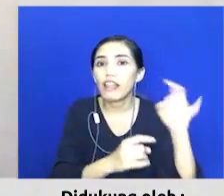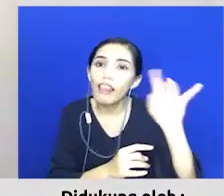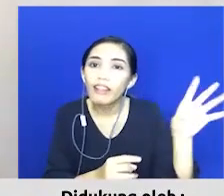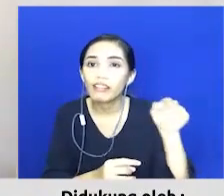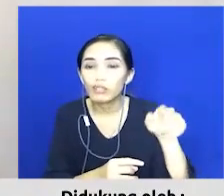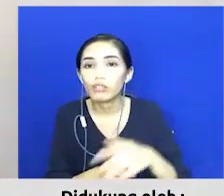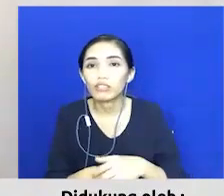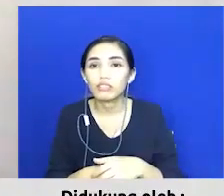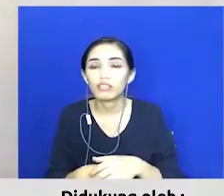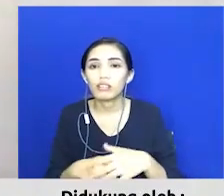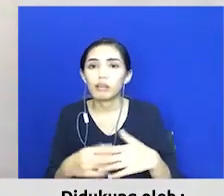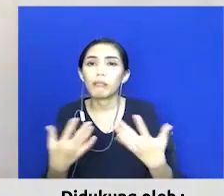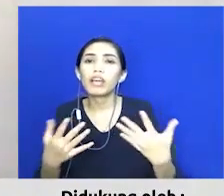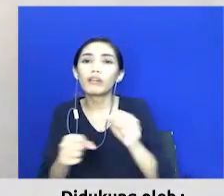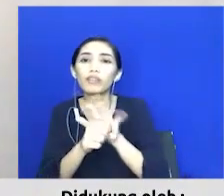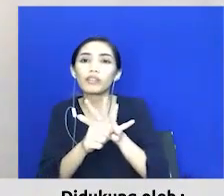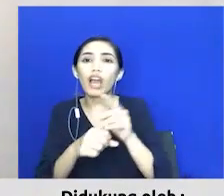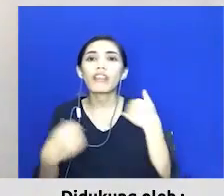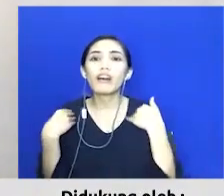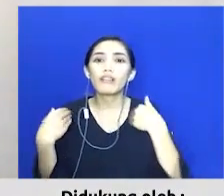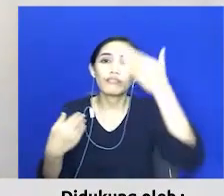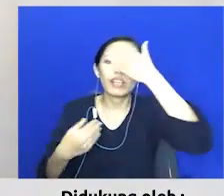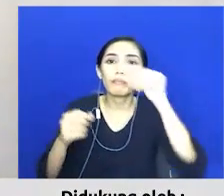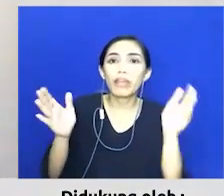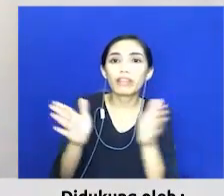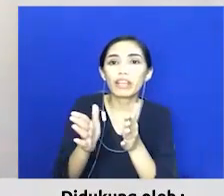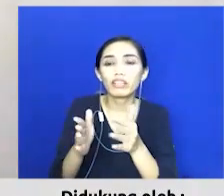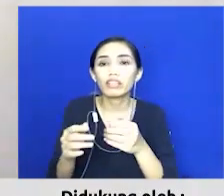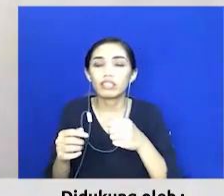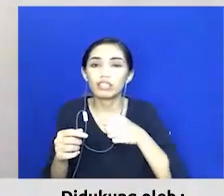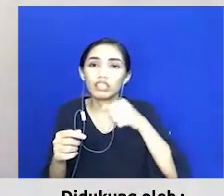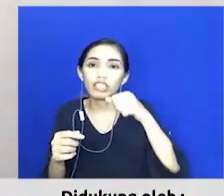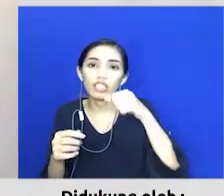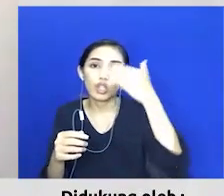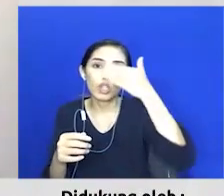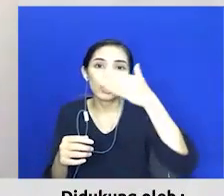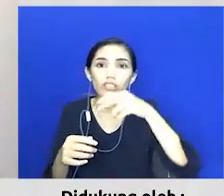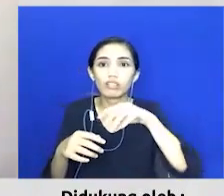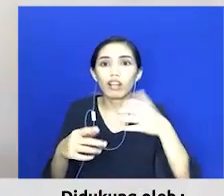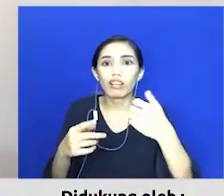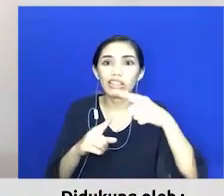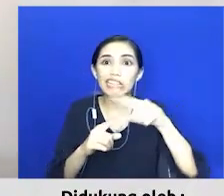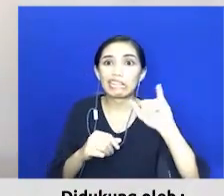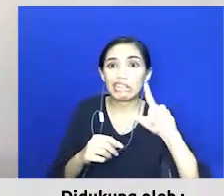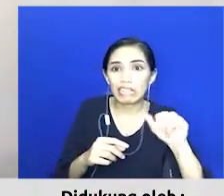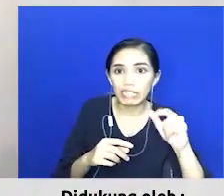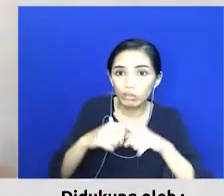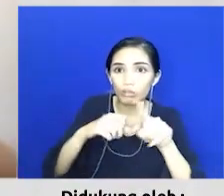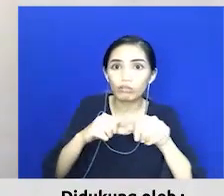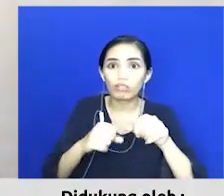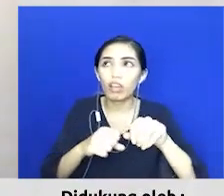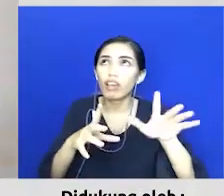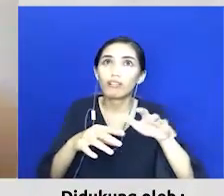ada sih sebelum pandemi ada film pendek yang ditonton di YouTube hampir 100 sekian juta view gitu, ya kan, karena orang